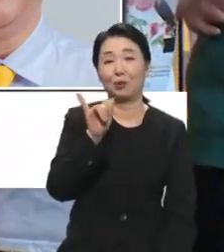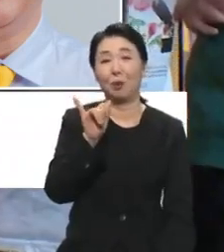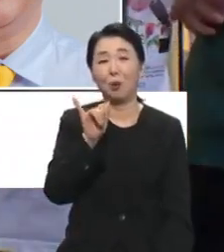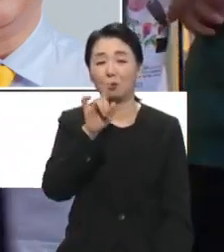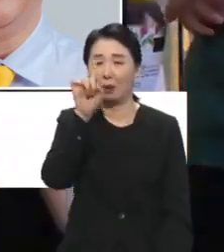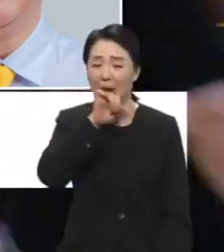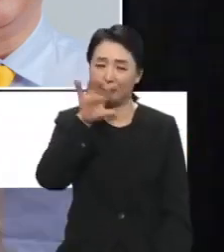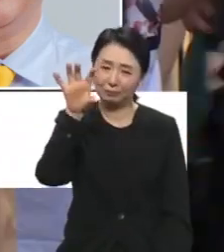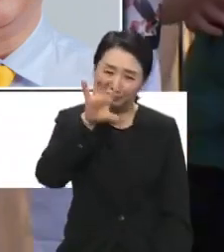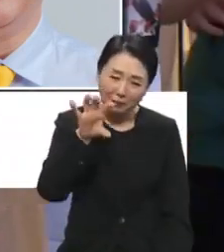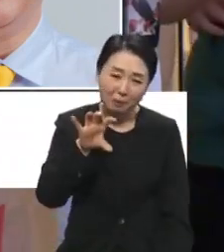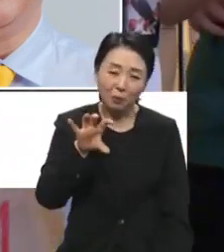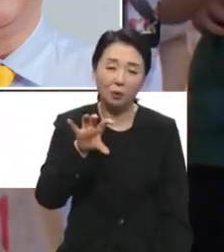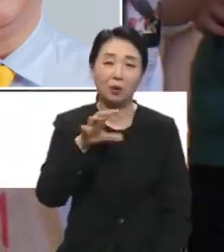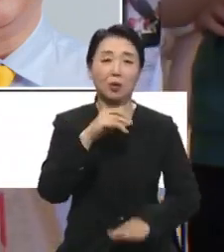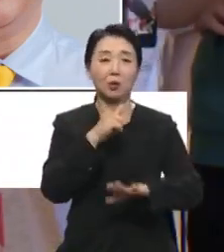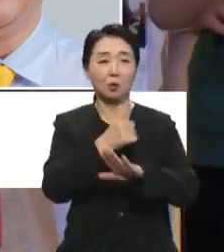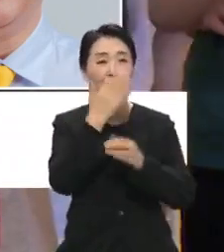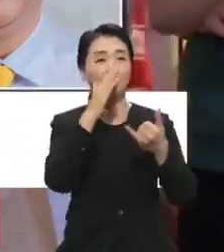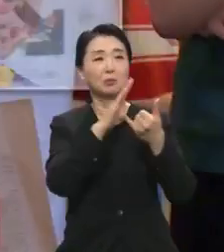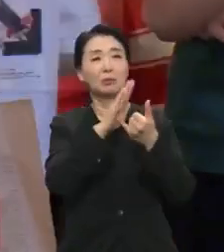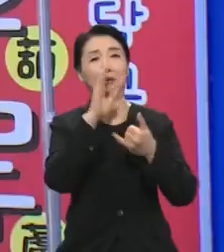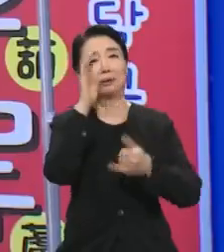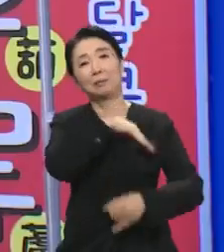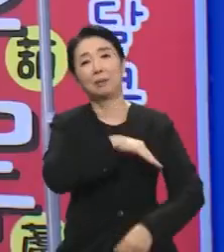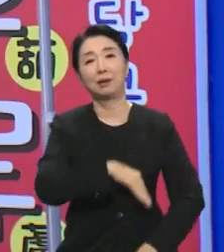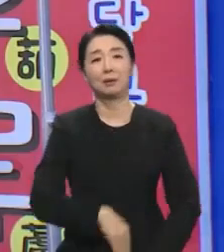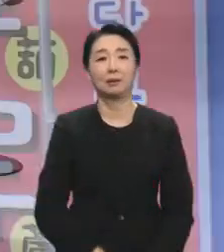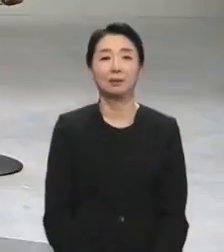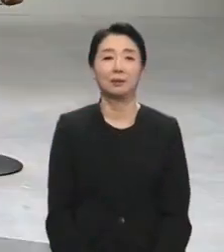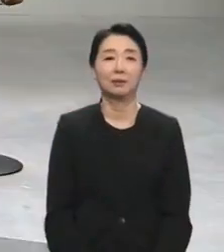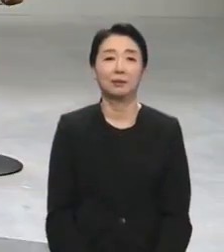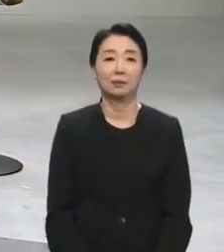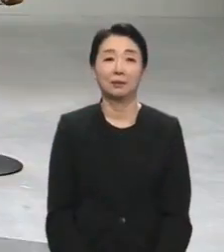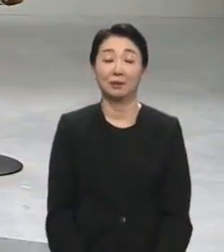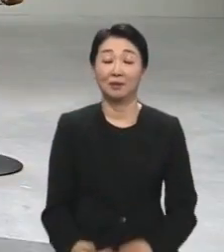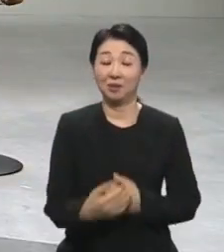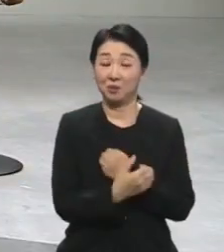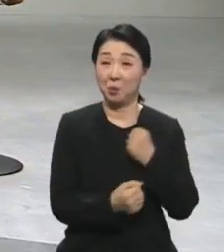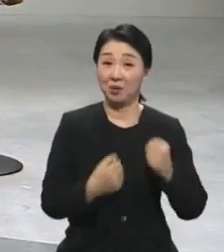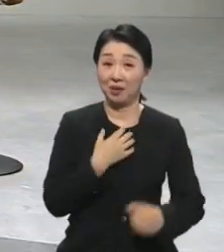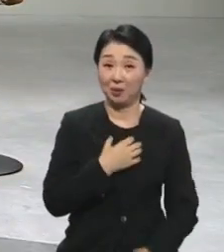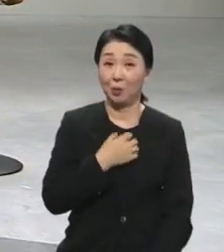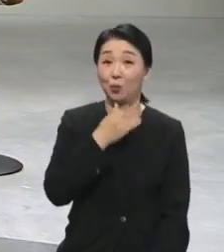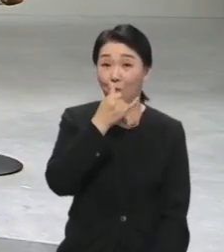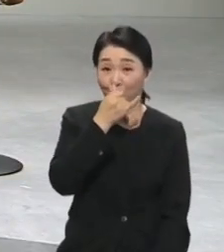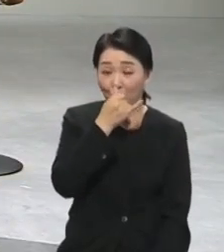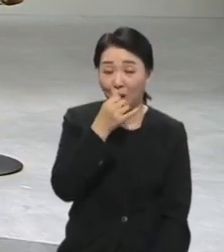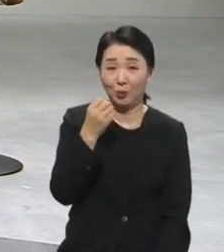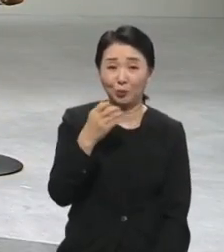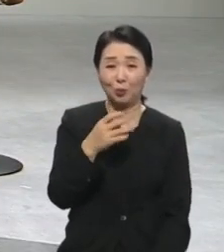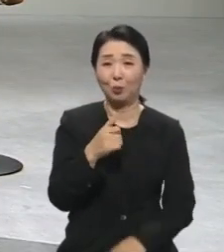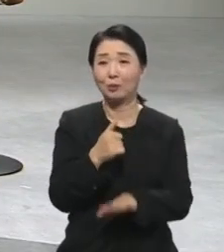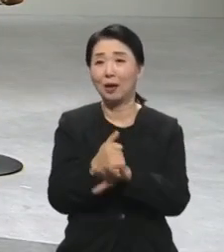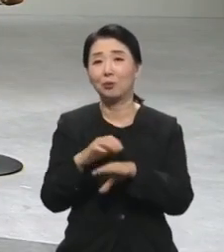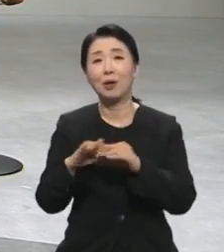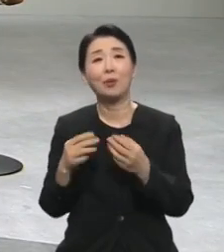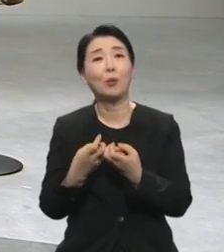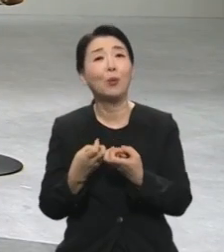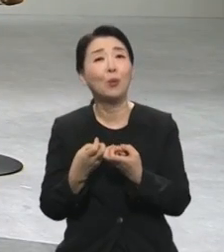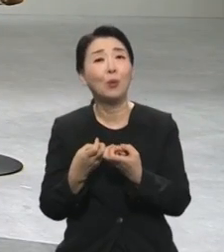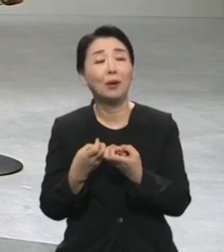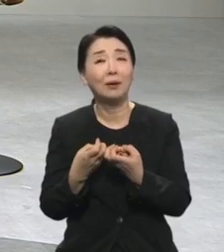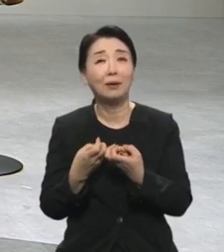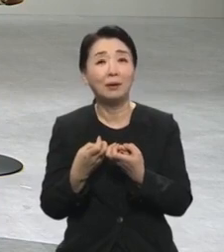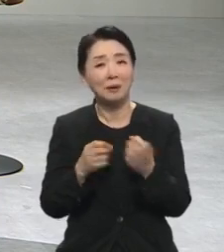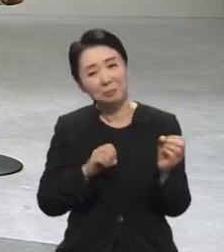그래서 청소년들한테 오히려 더 해롭다는 거죠. 이런 이제 건강에 대한 우려도 우려인데 네. 뒤처리 문제 때문에